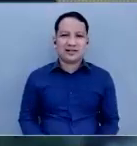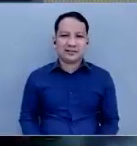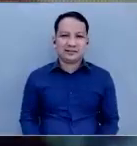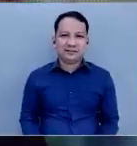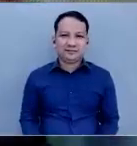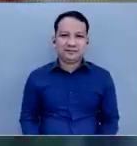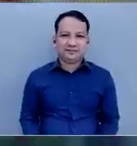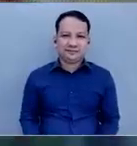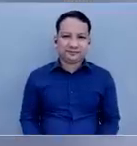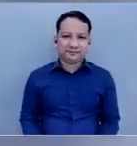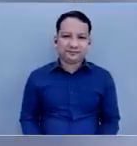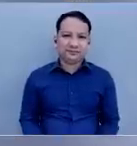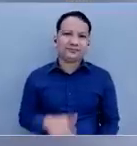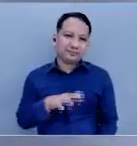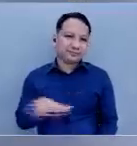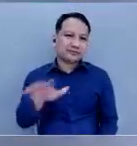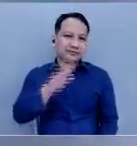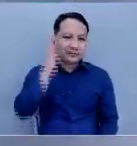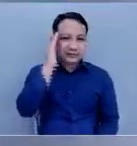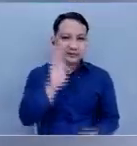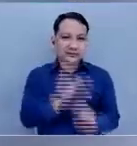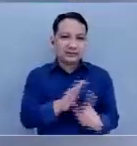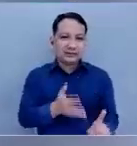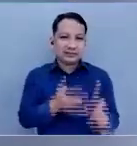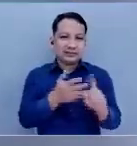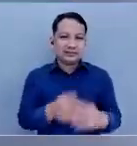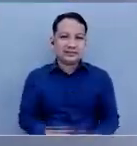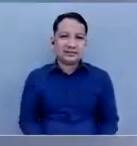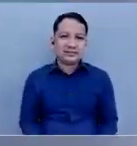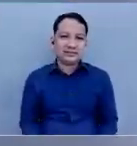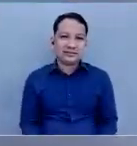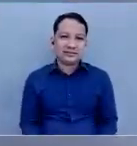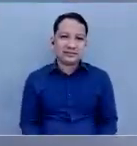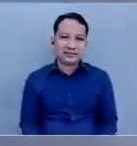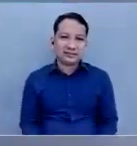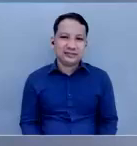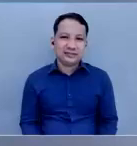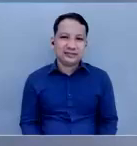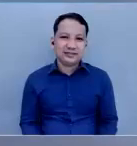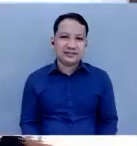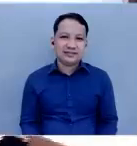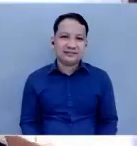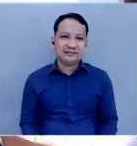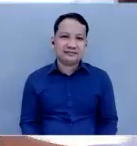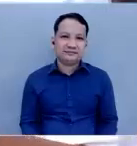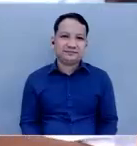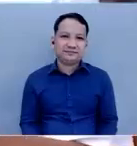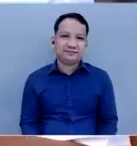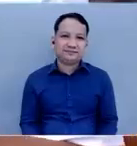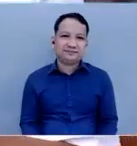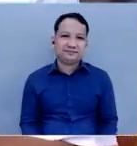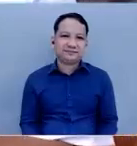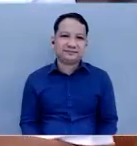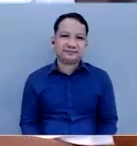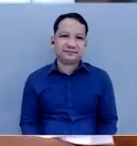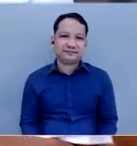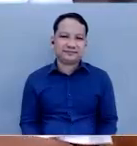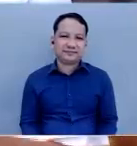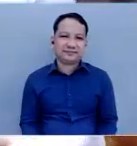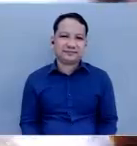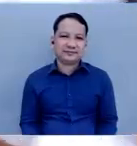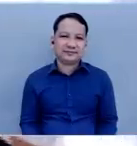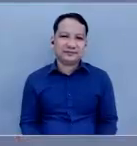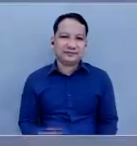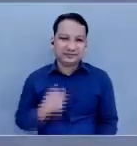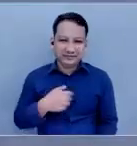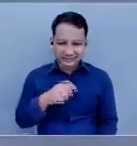na alam lang lahat yan. Except ikaw. Suggestin natin, Tito Mike. Hindi rin na. And then po, parang... SB19 na naabutan